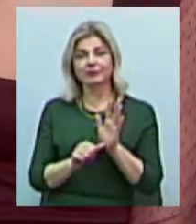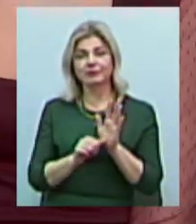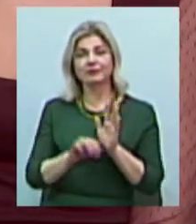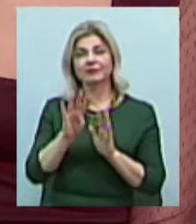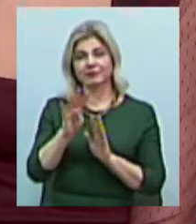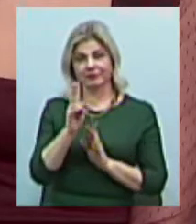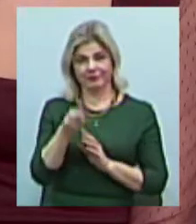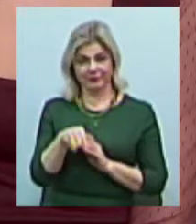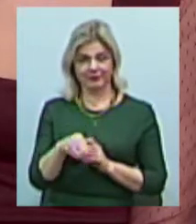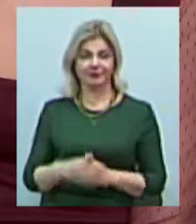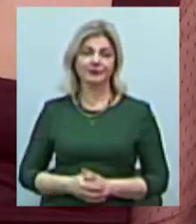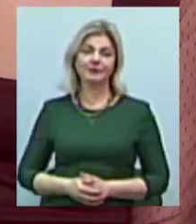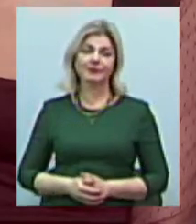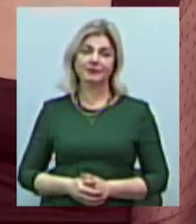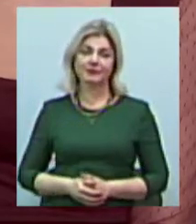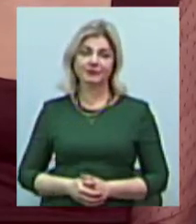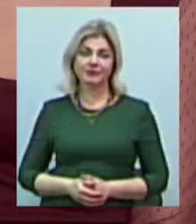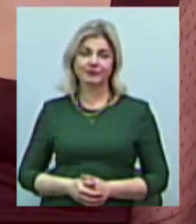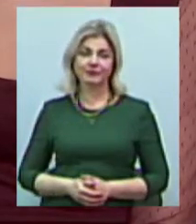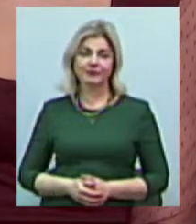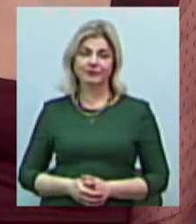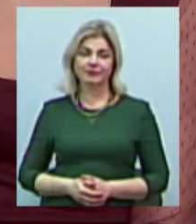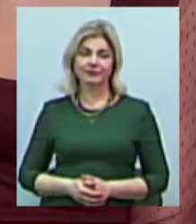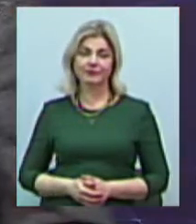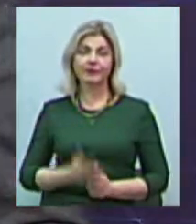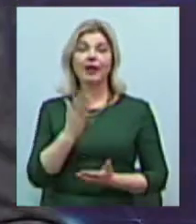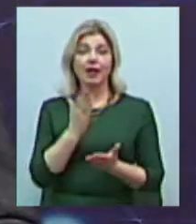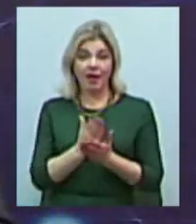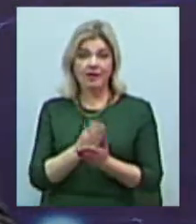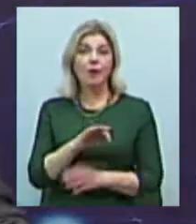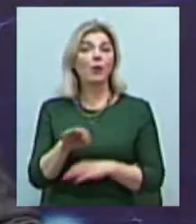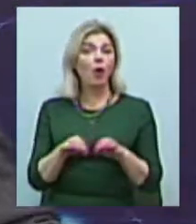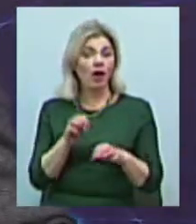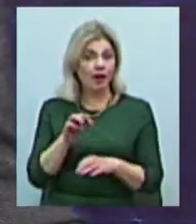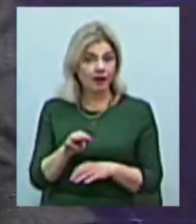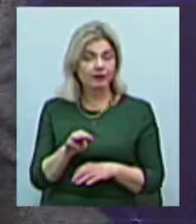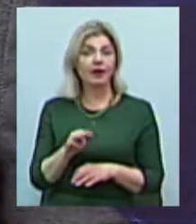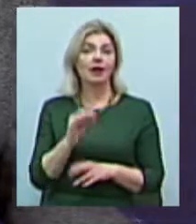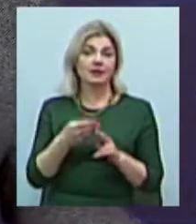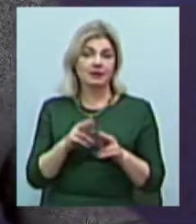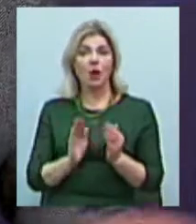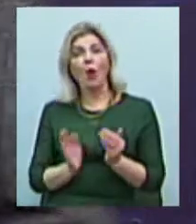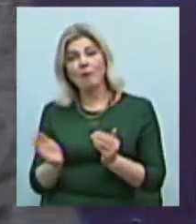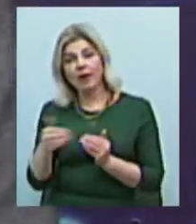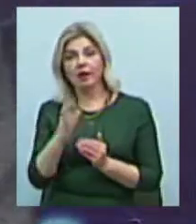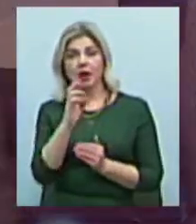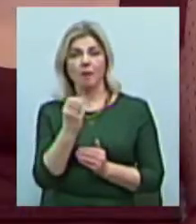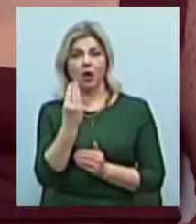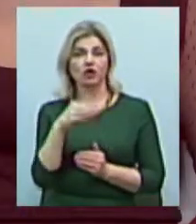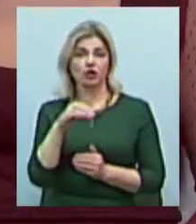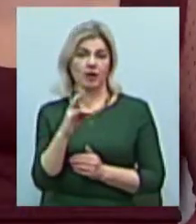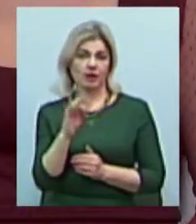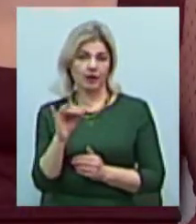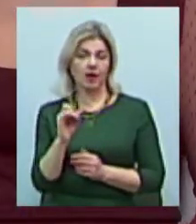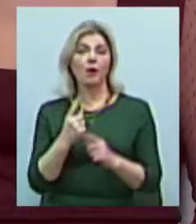64 кілометри. Ще відремонтувати. Але у нас є проєкт, знову ж таки, це обхід Баштанки. І